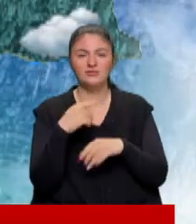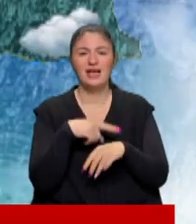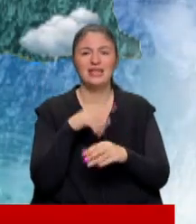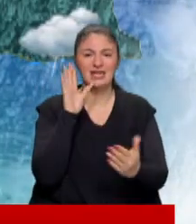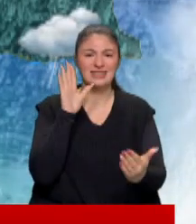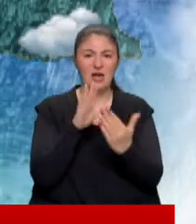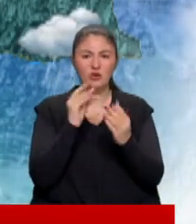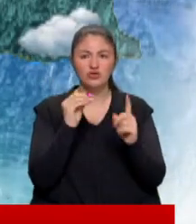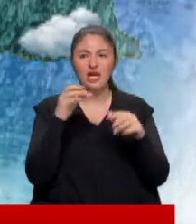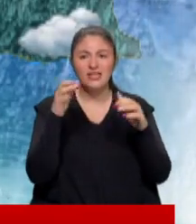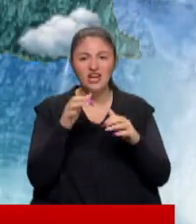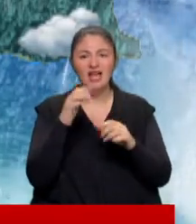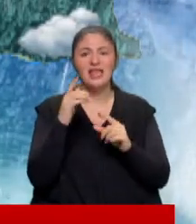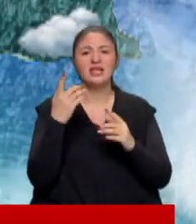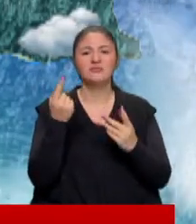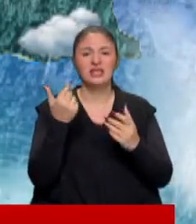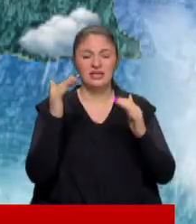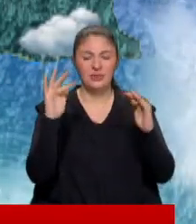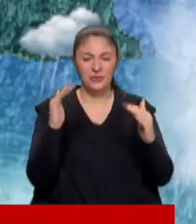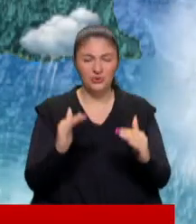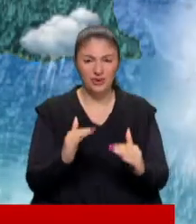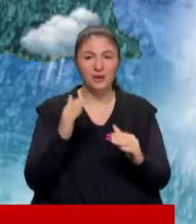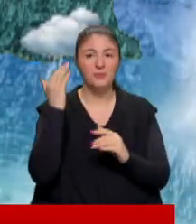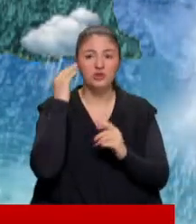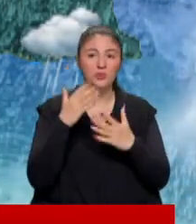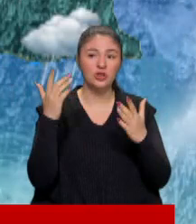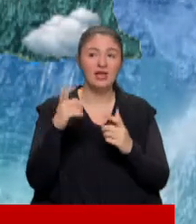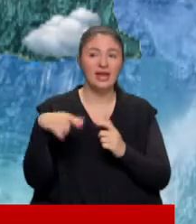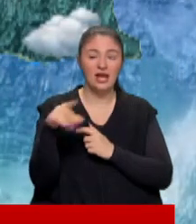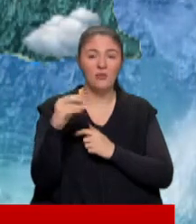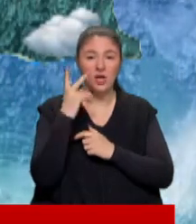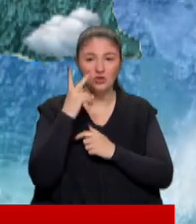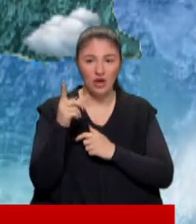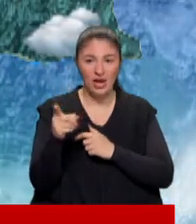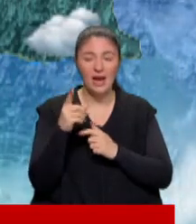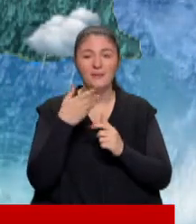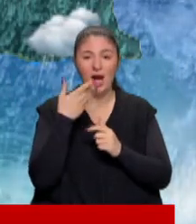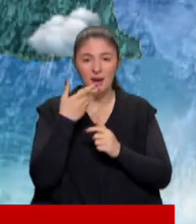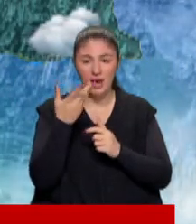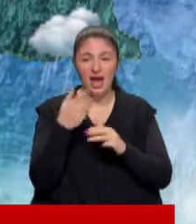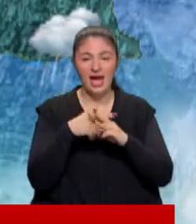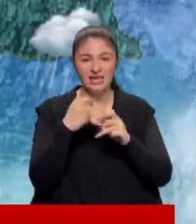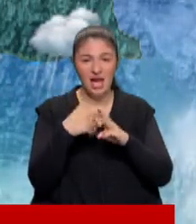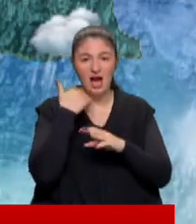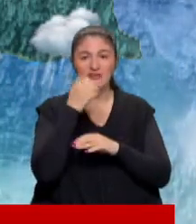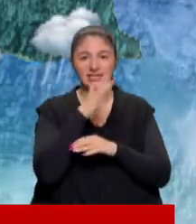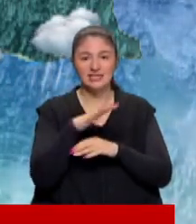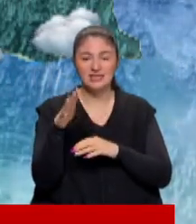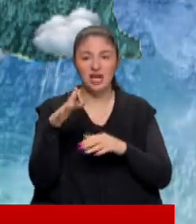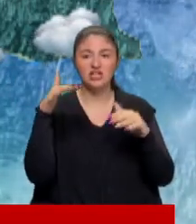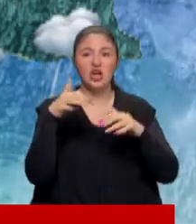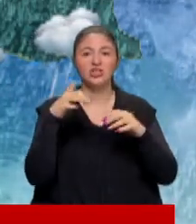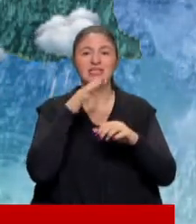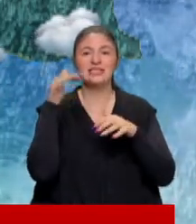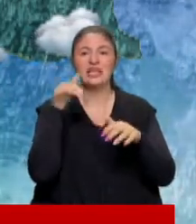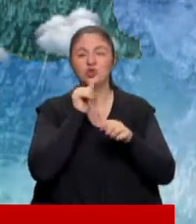saatleri yaklaştıkça yağışlar temposunu arttıracak. Başta büyük şehirler olmak üzere Marmara, Ege ve Akdeniz'de